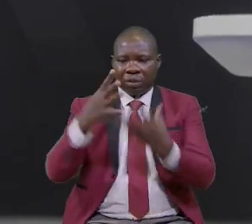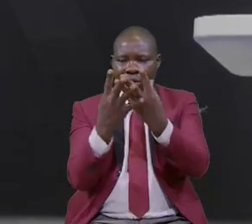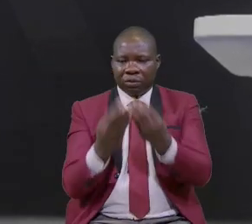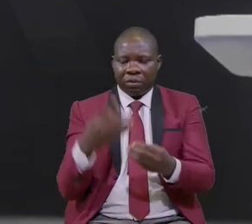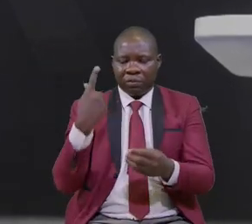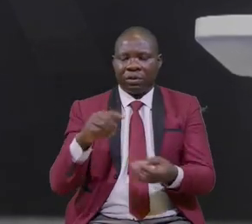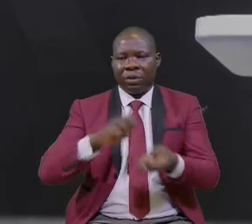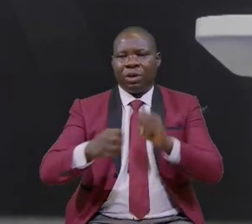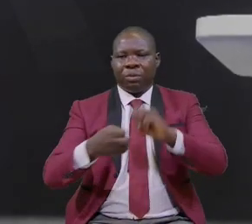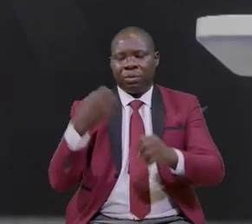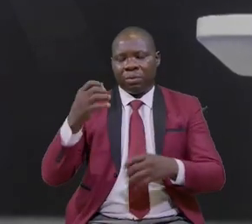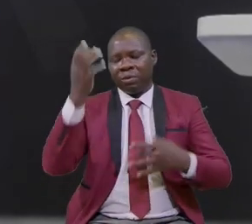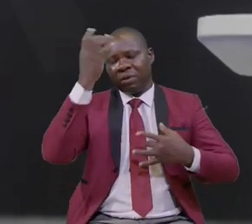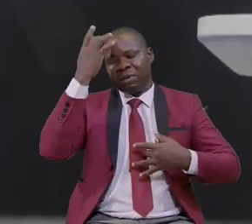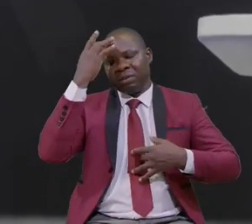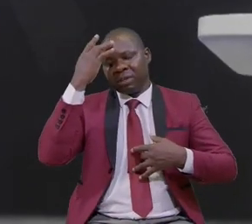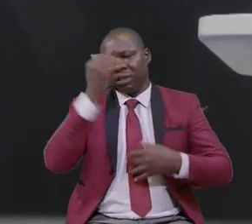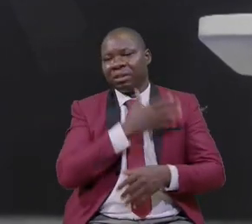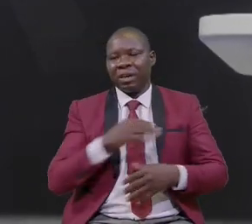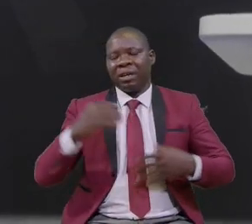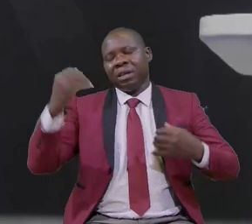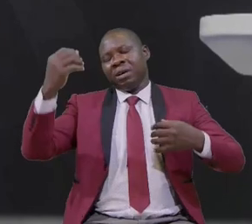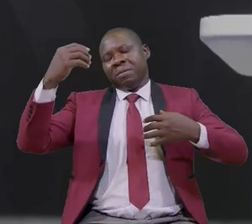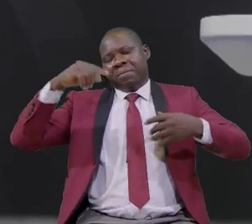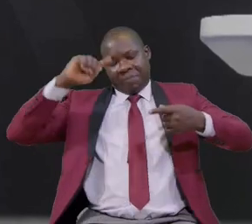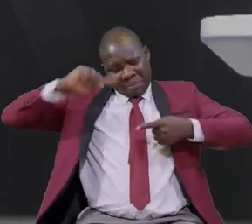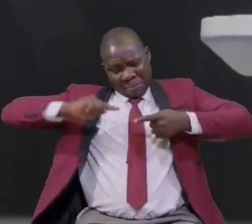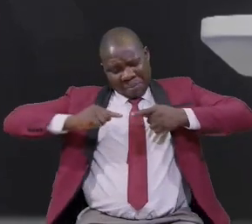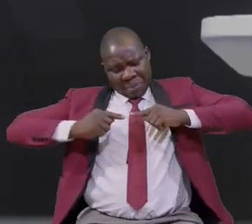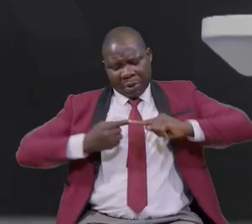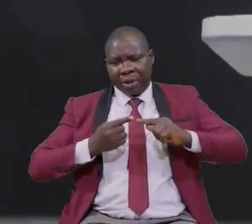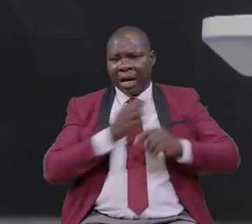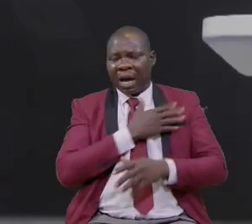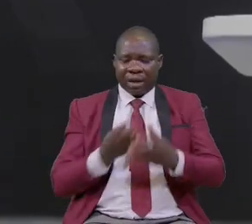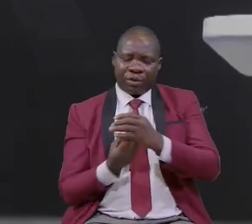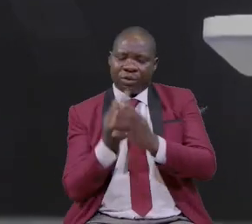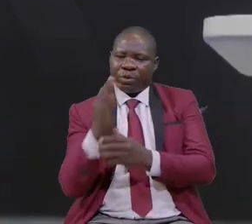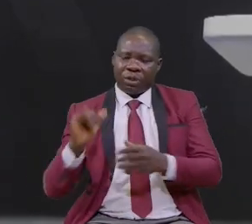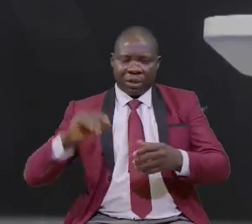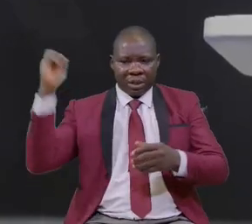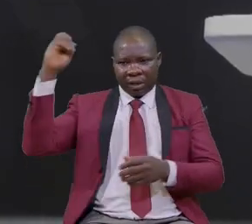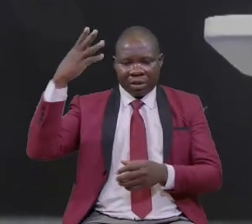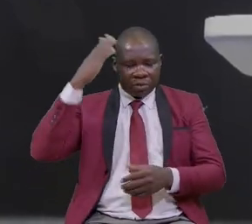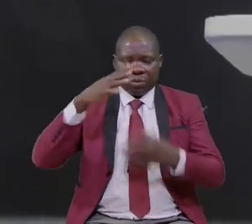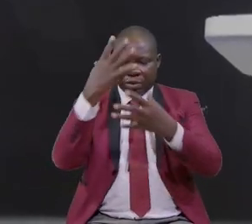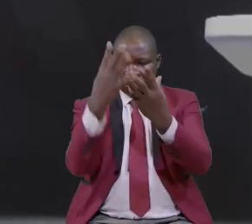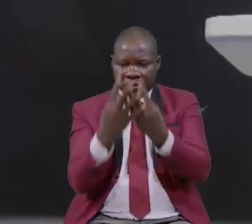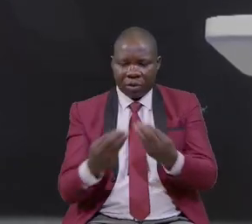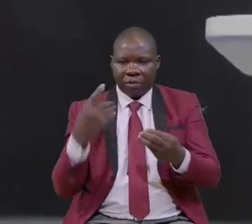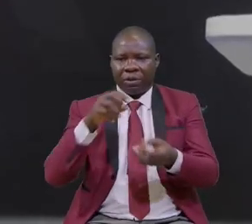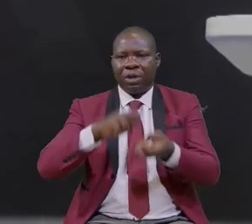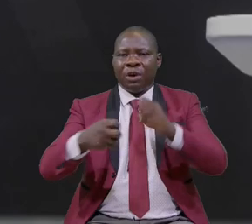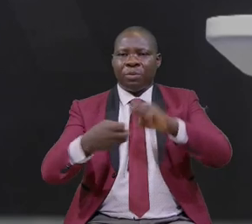régler les problèmes et les maladies, les infirmités vont partir. La grâce croissante va régler les